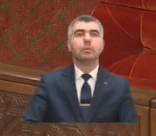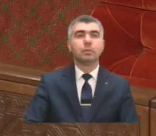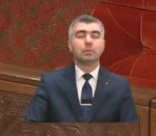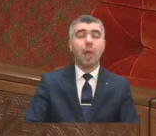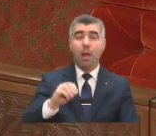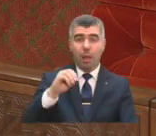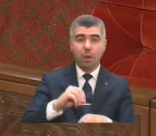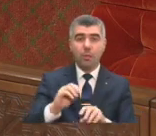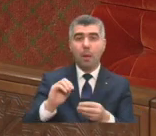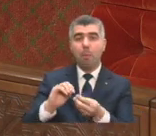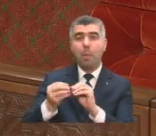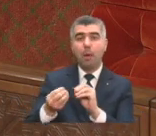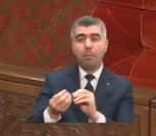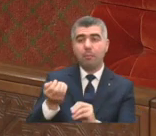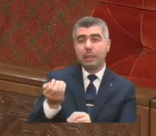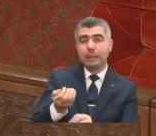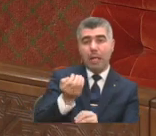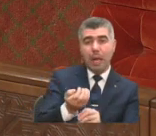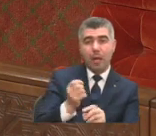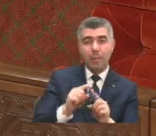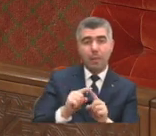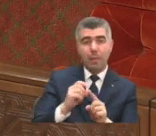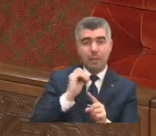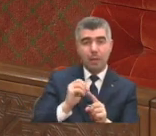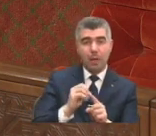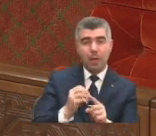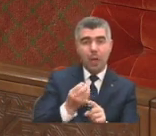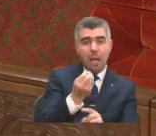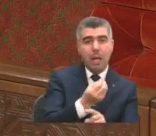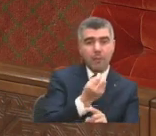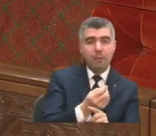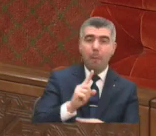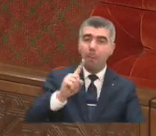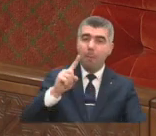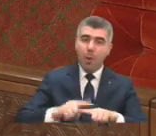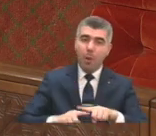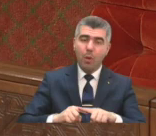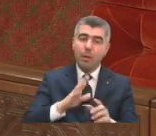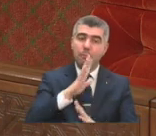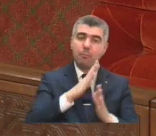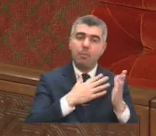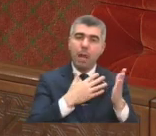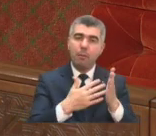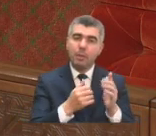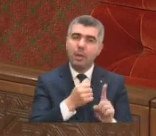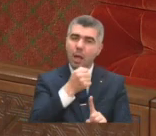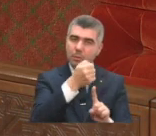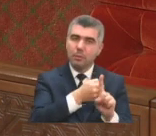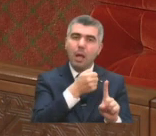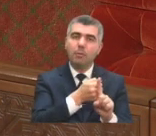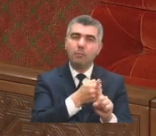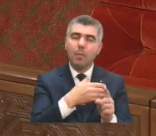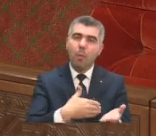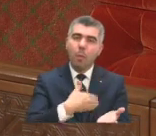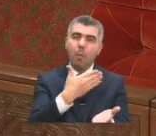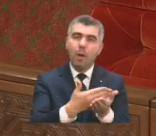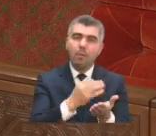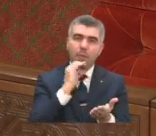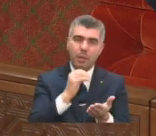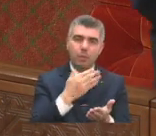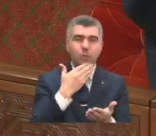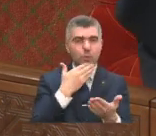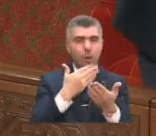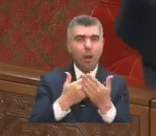إشكالية التسول بالأطفال هي جزء من هذا البرنامج التنفيذي الجديد اللي اشتغلنا عليه واللي احنا بدينا تنزلوا فيه.